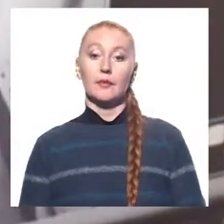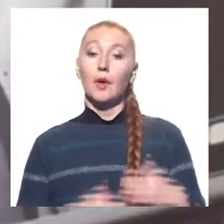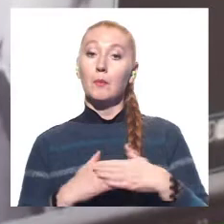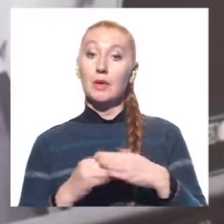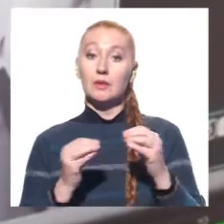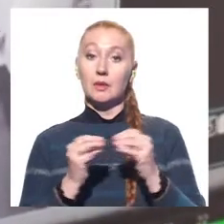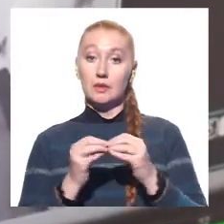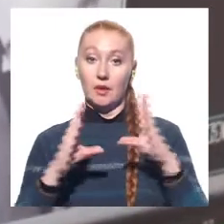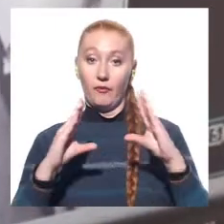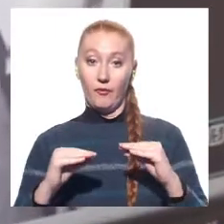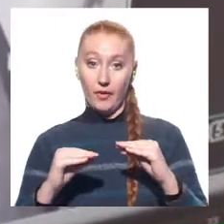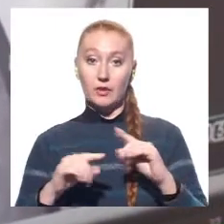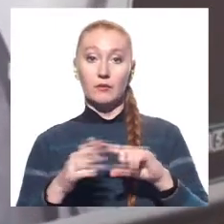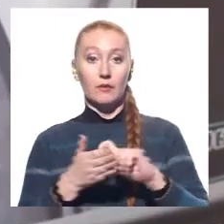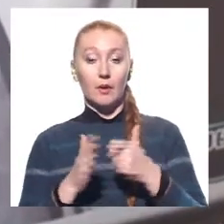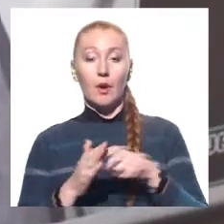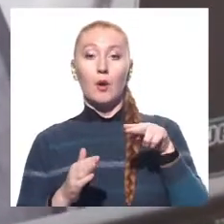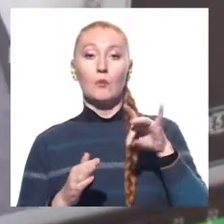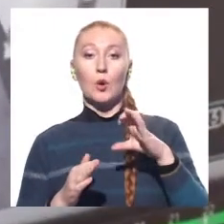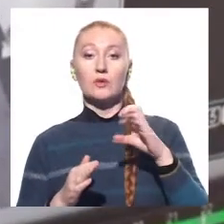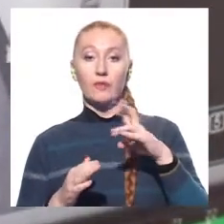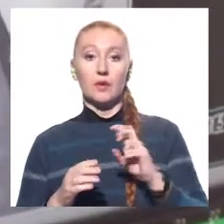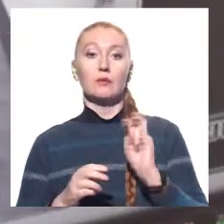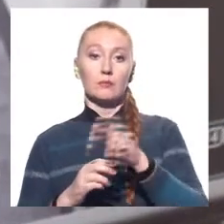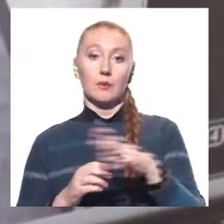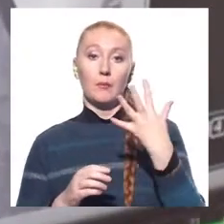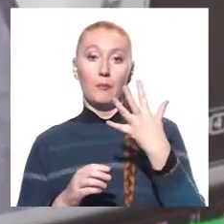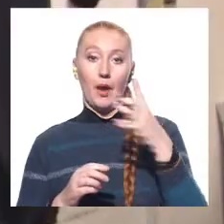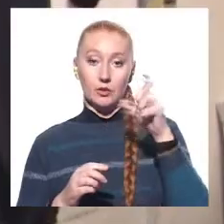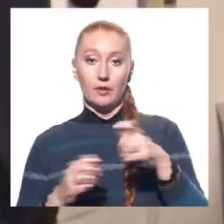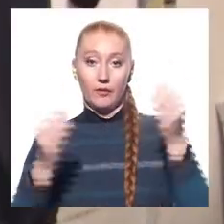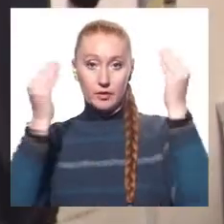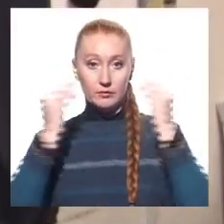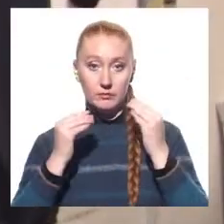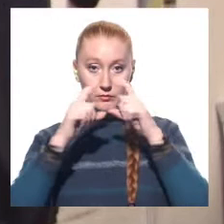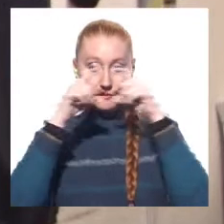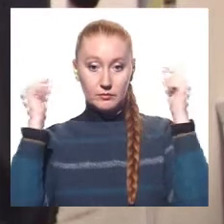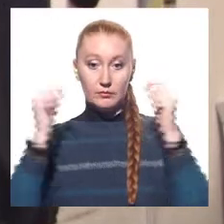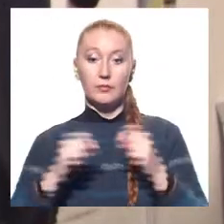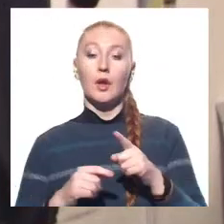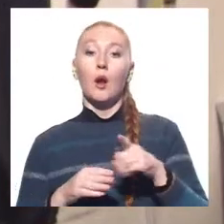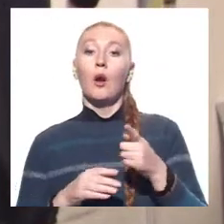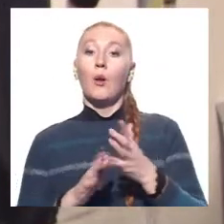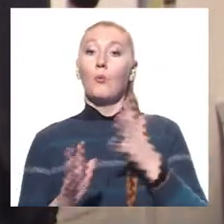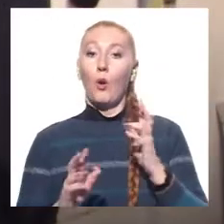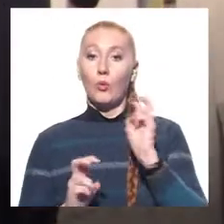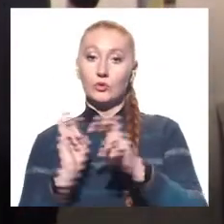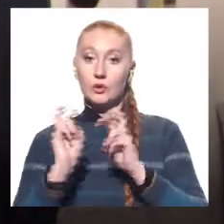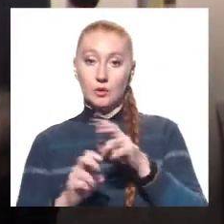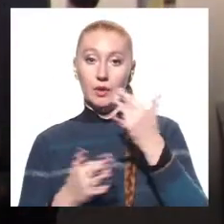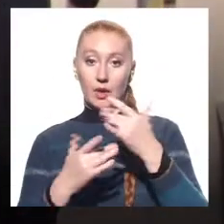Близько 10-ї години вечора у приміщення просвіти увірвалося п'ятеро людей в балаклавах. Сюди заходять по черзі кілька